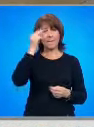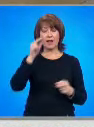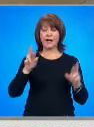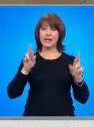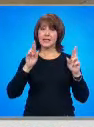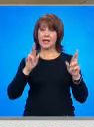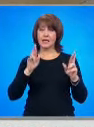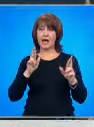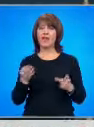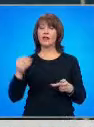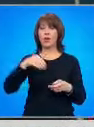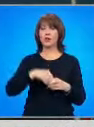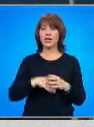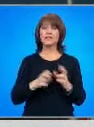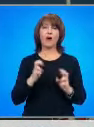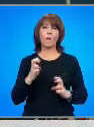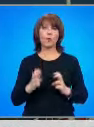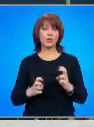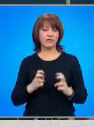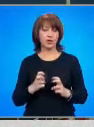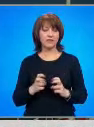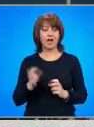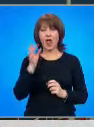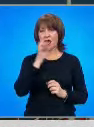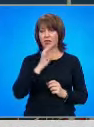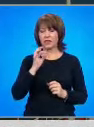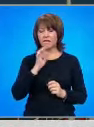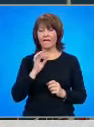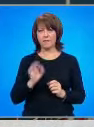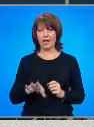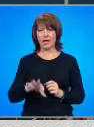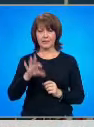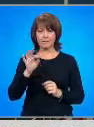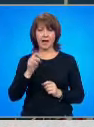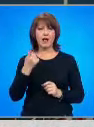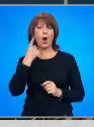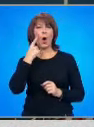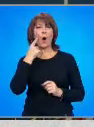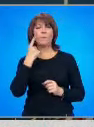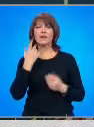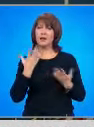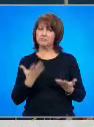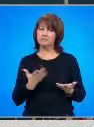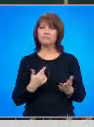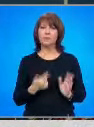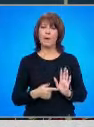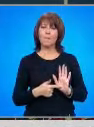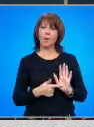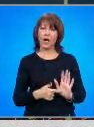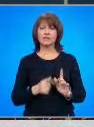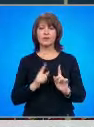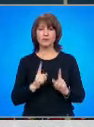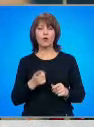участва в производството. Няма избрани конкретно системи, но опита, който имаме, показва, че такива системи има в САЩ и